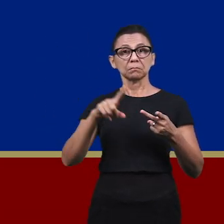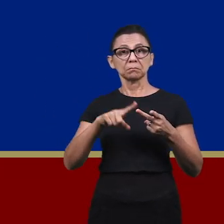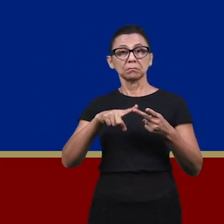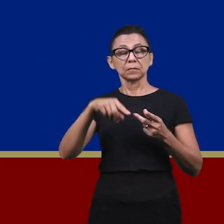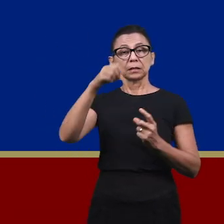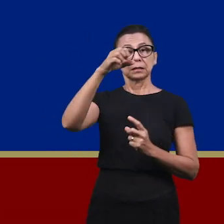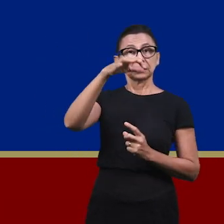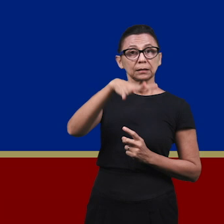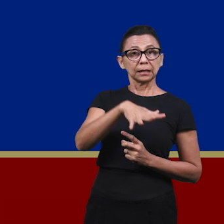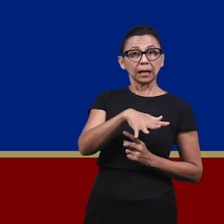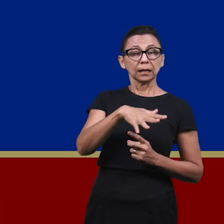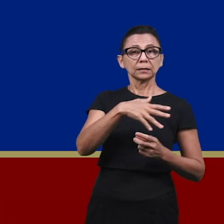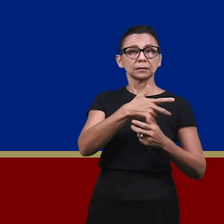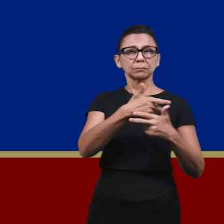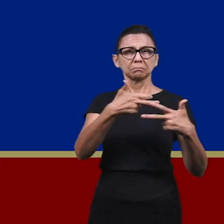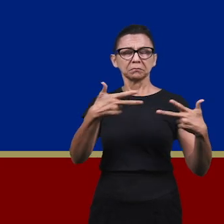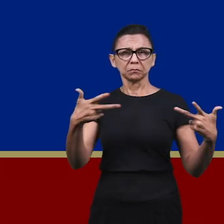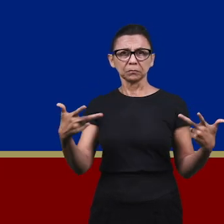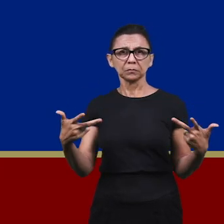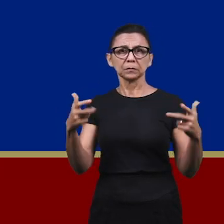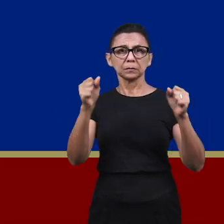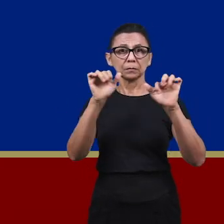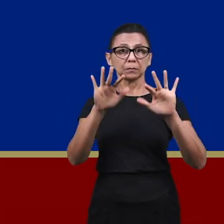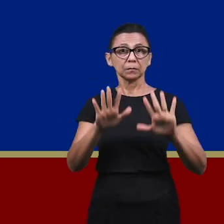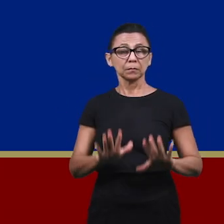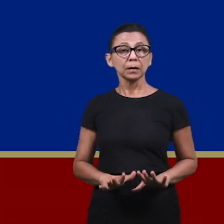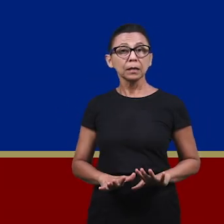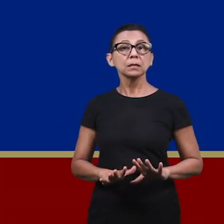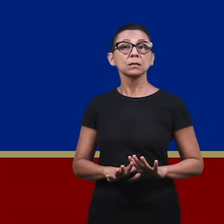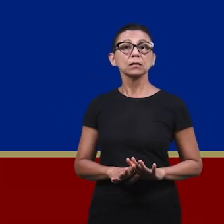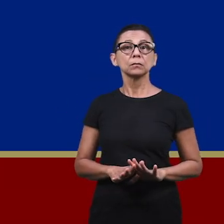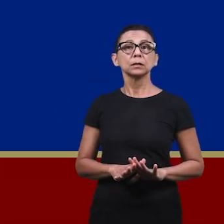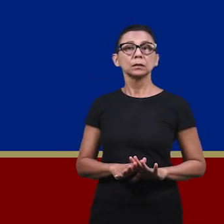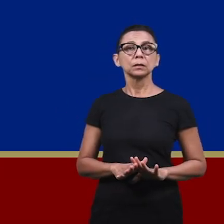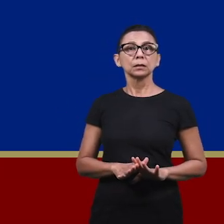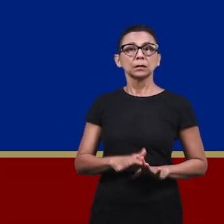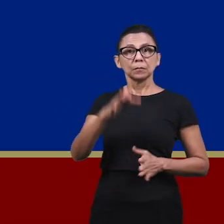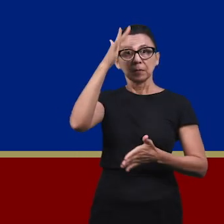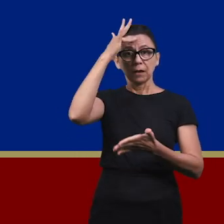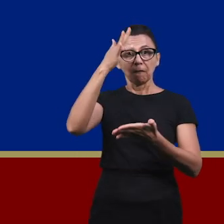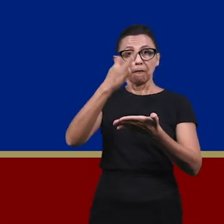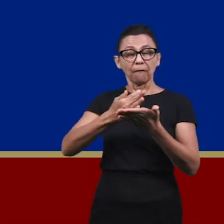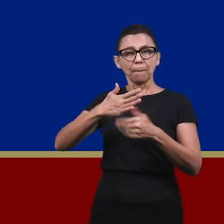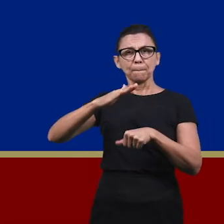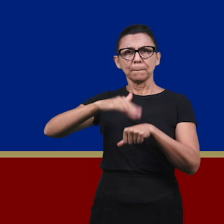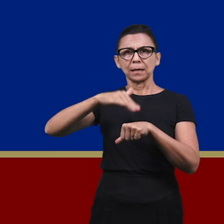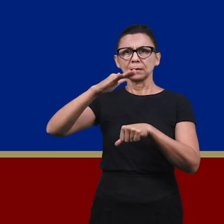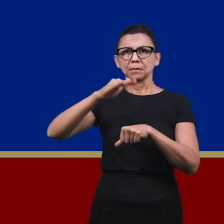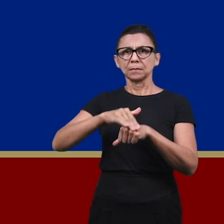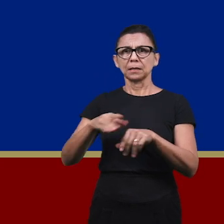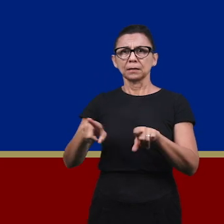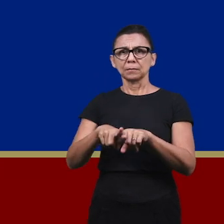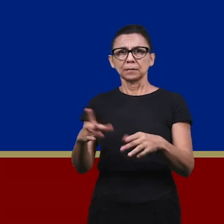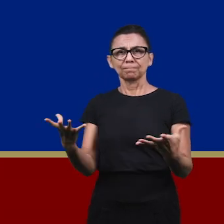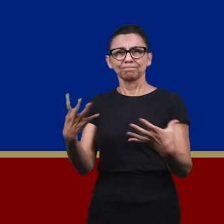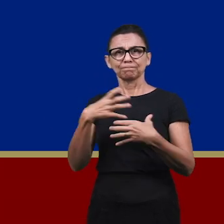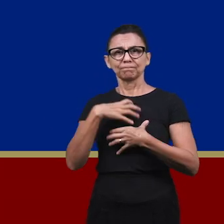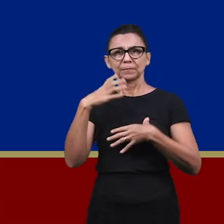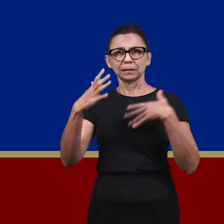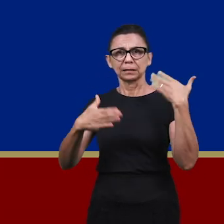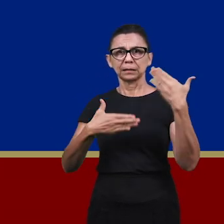qui nourrit et fortifie de manière journalière ma foi et la joie du